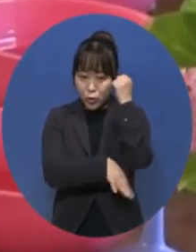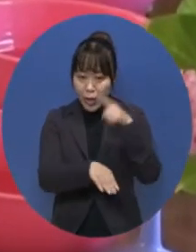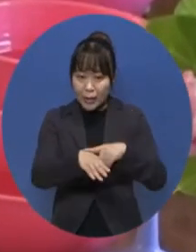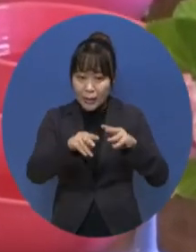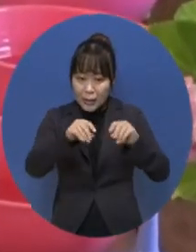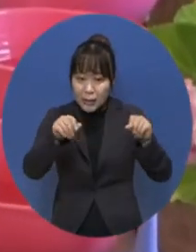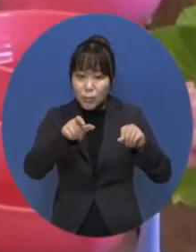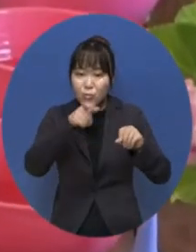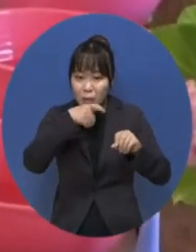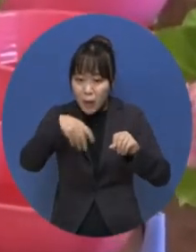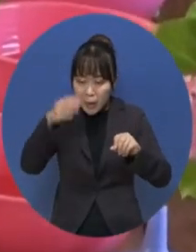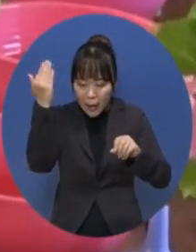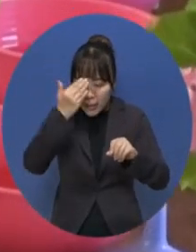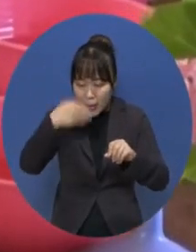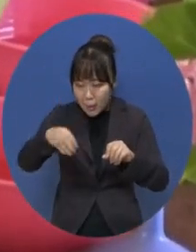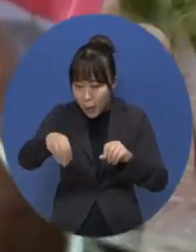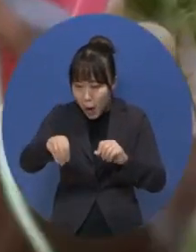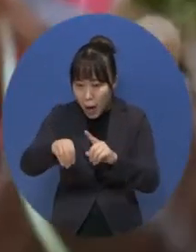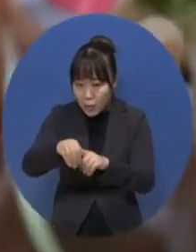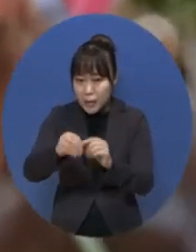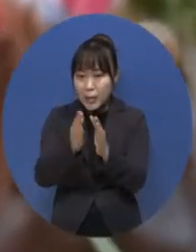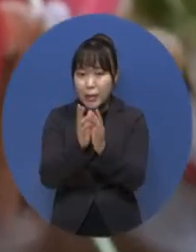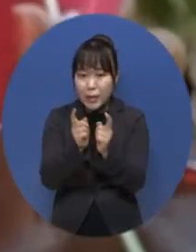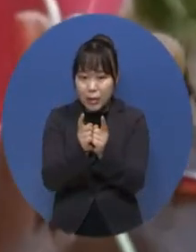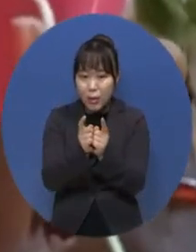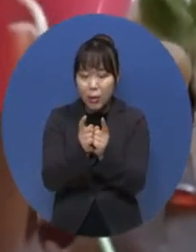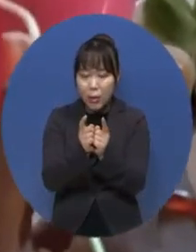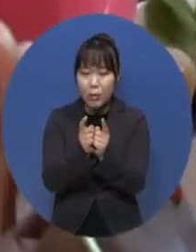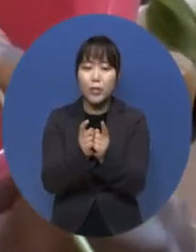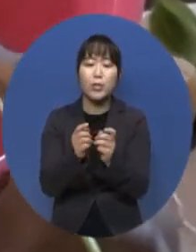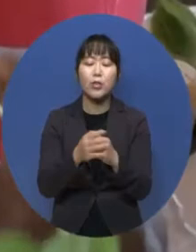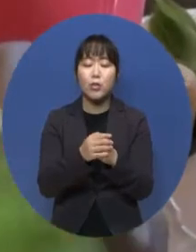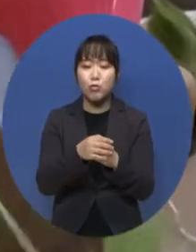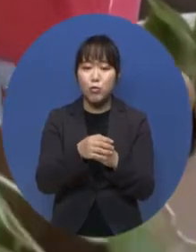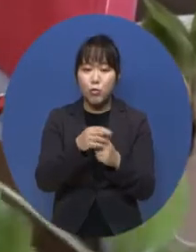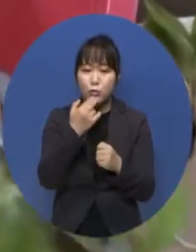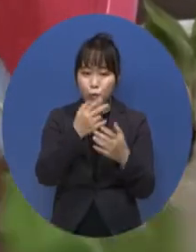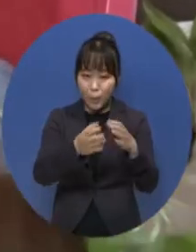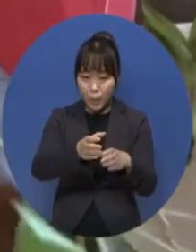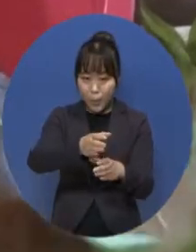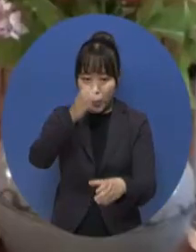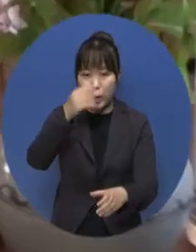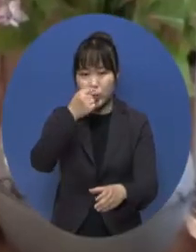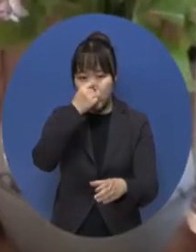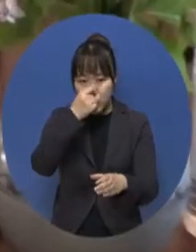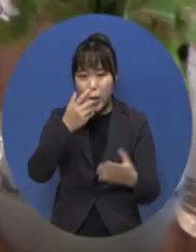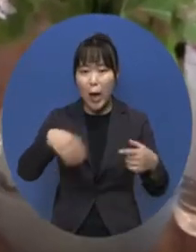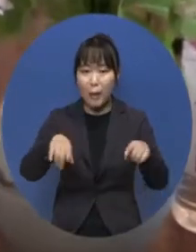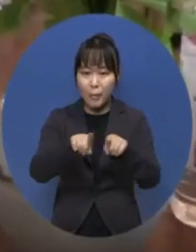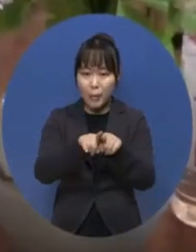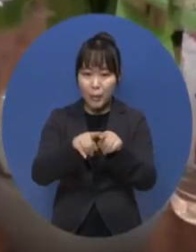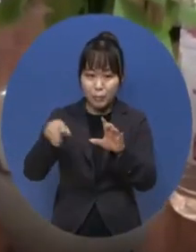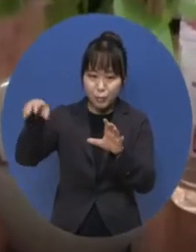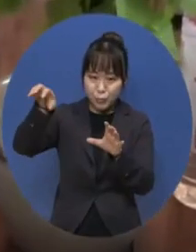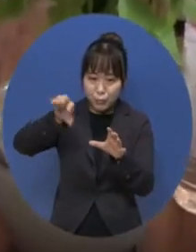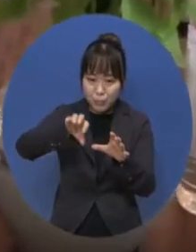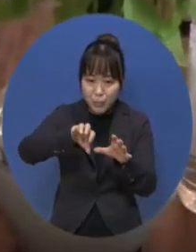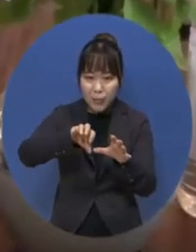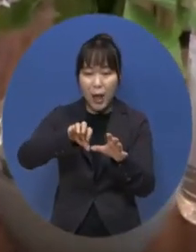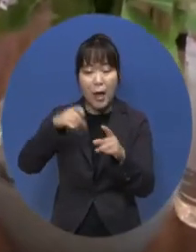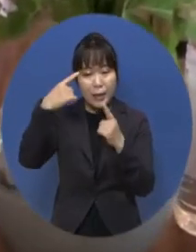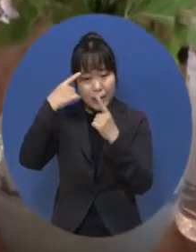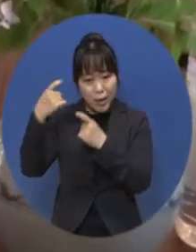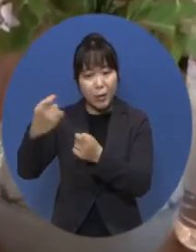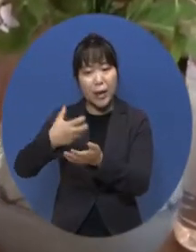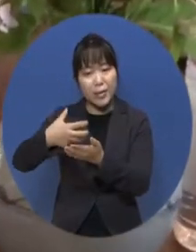흙을 물에 깨끗이 세척하고 직접 유리병에 소주와 삼양삼주 담근 체험을 하고 기념으로